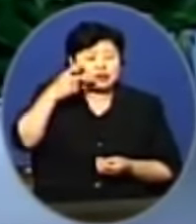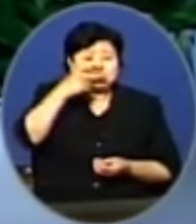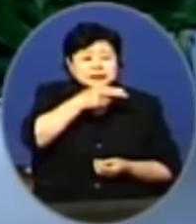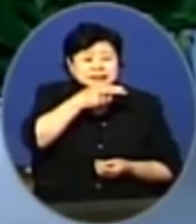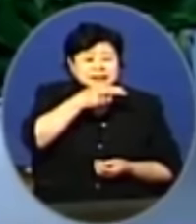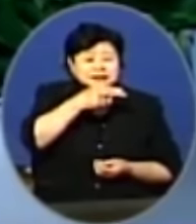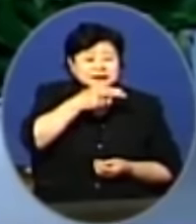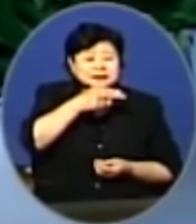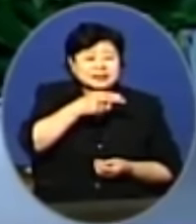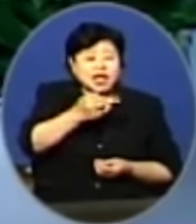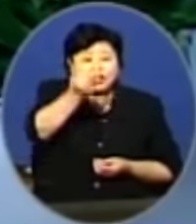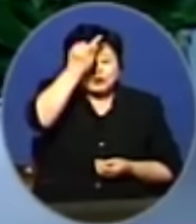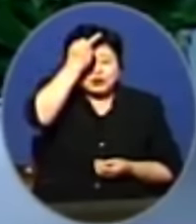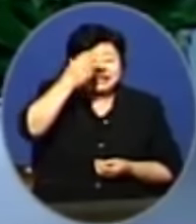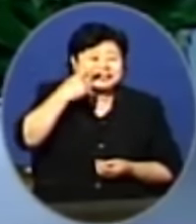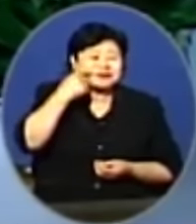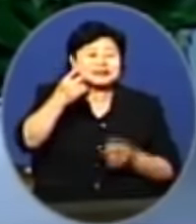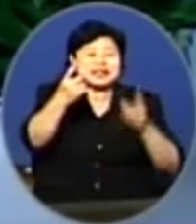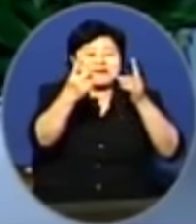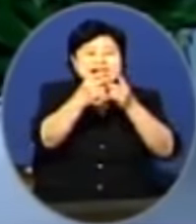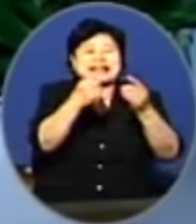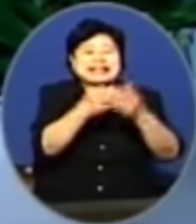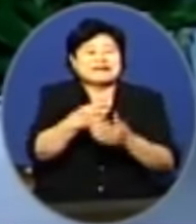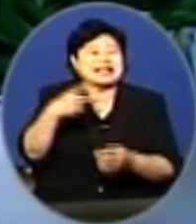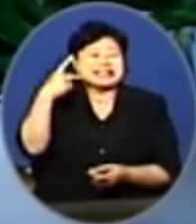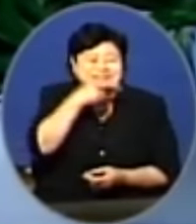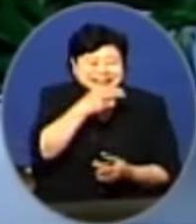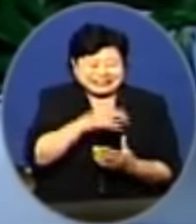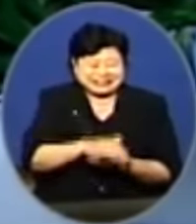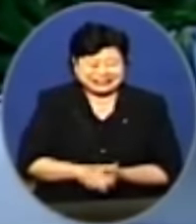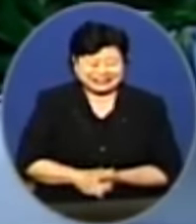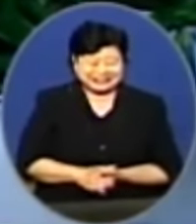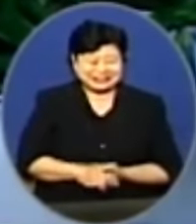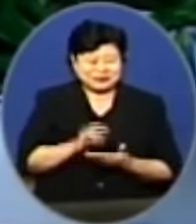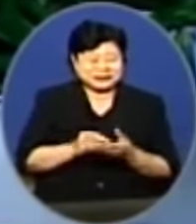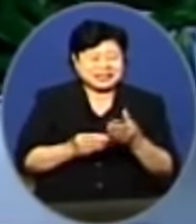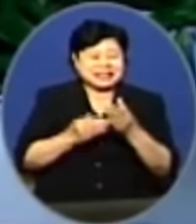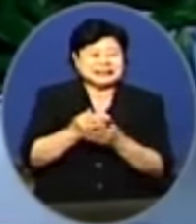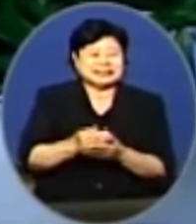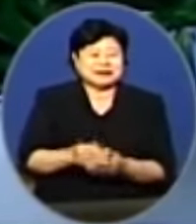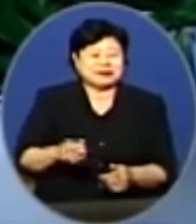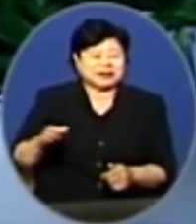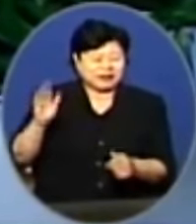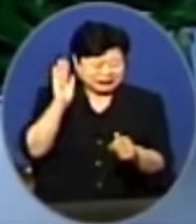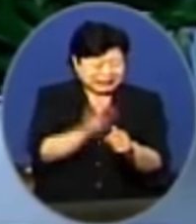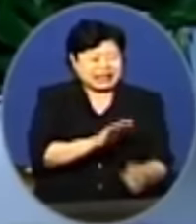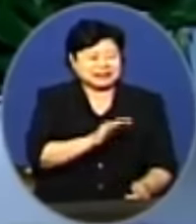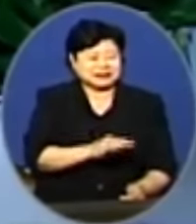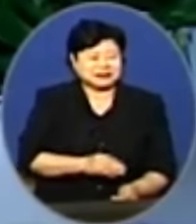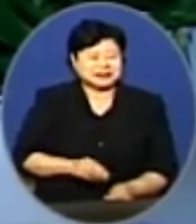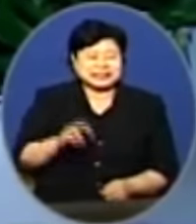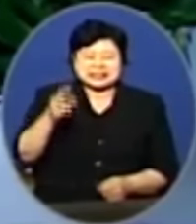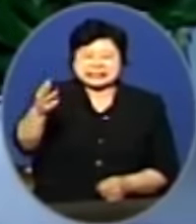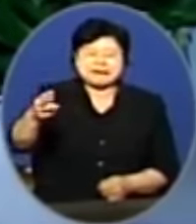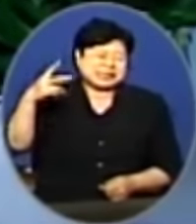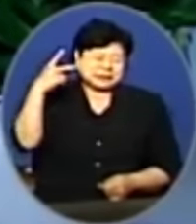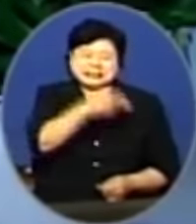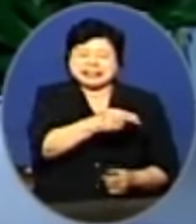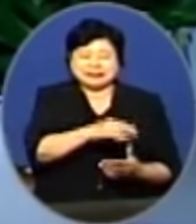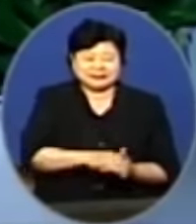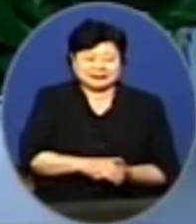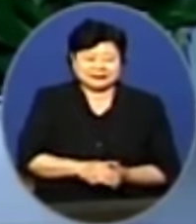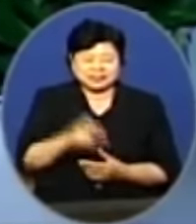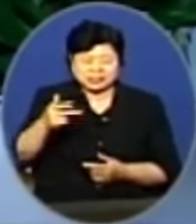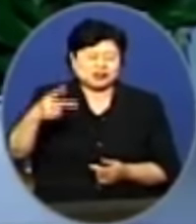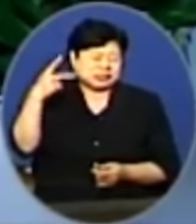했는데 누구냐? 최자실 목사님인 것입니다. 아, 문제만 생기면 내 덩어리를 탁 치면서 3일 금식,